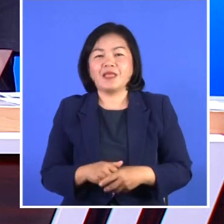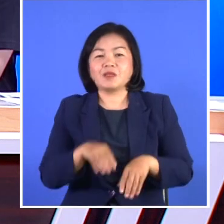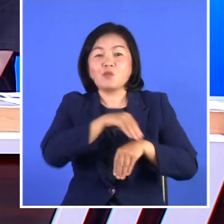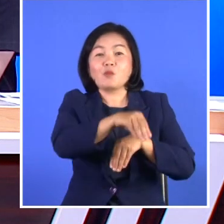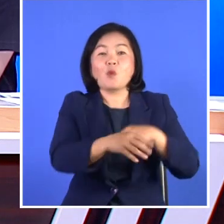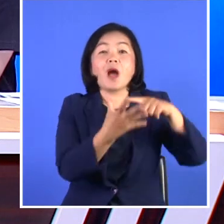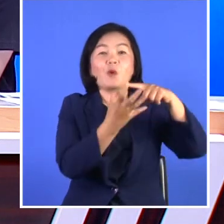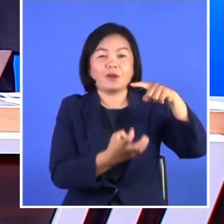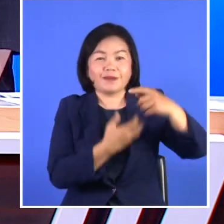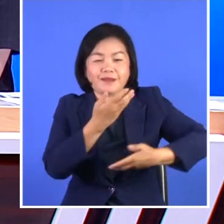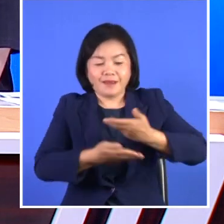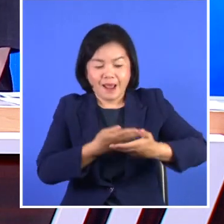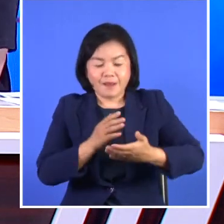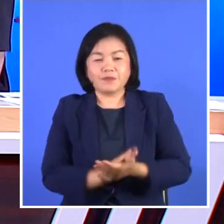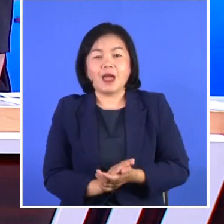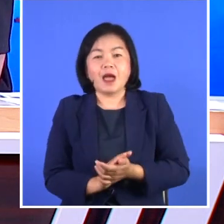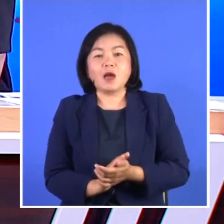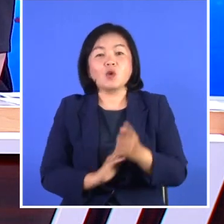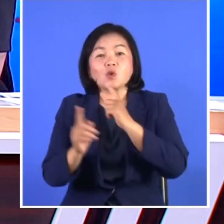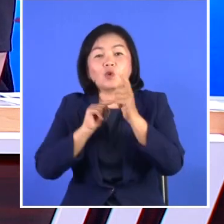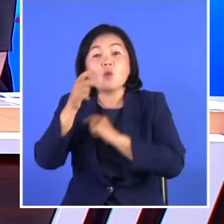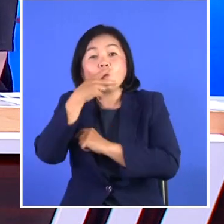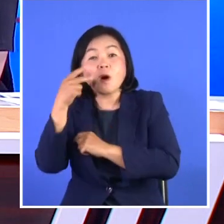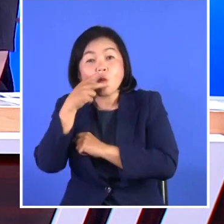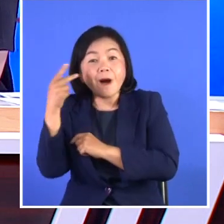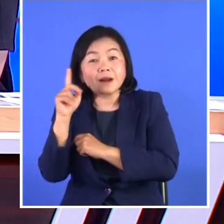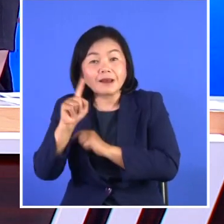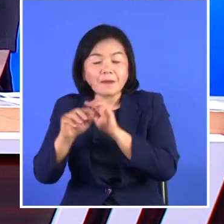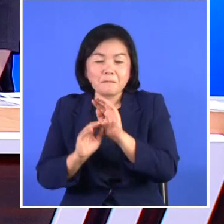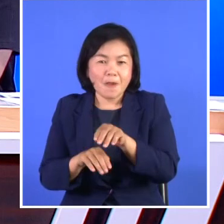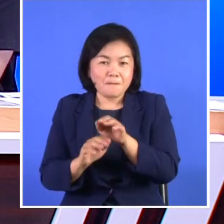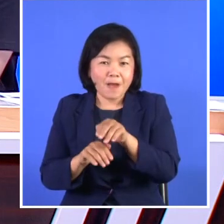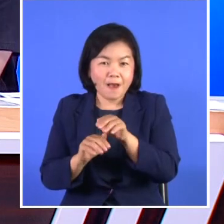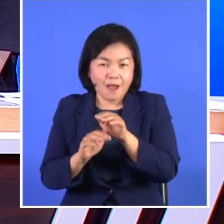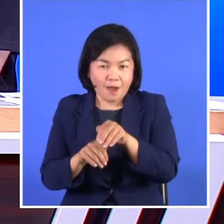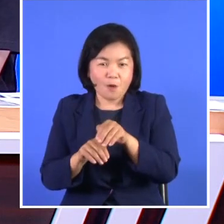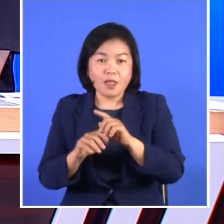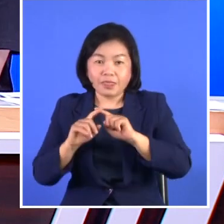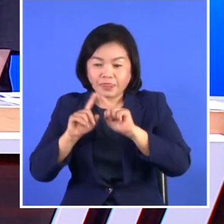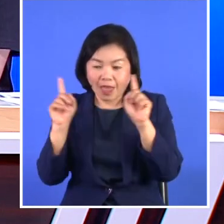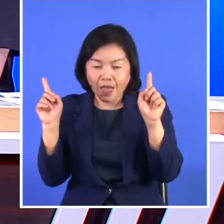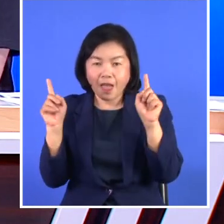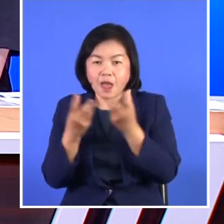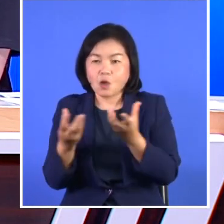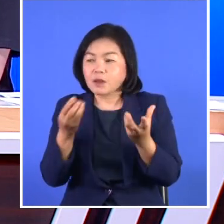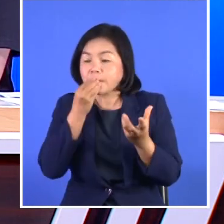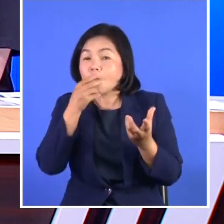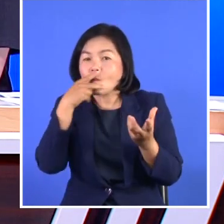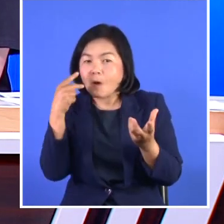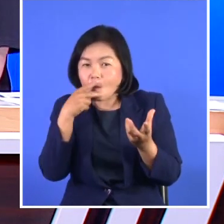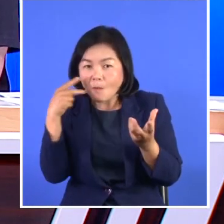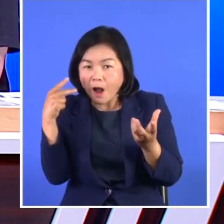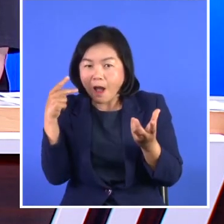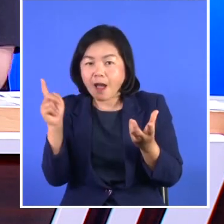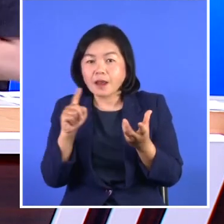ช่วงพูดถึงขนมมันใช้น้ำตาลอย่างเมื่อสักครู่นี้เหมือนใช้น้ำตาลมะพร้าวถูกไหมครับ มะพร้าวกับน้ำตาล แต่ขนมชนิดอื่นๆที่ใช้น้ำต